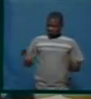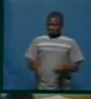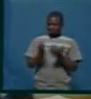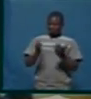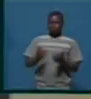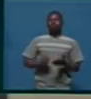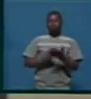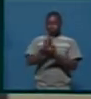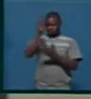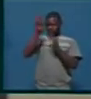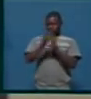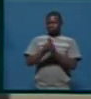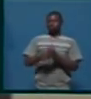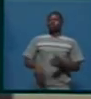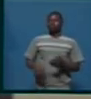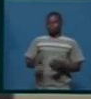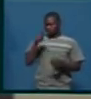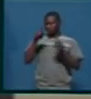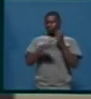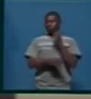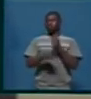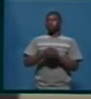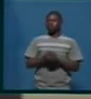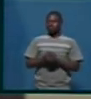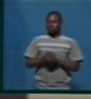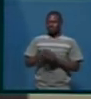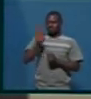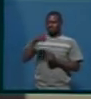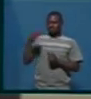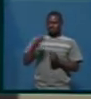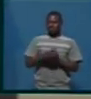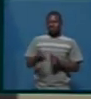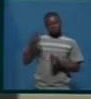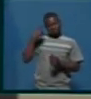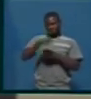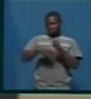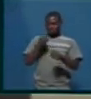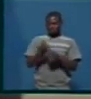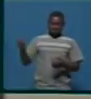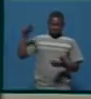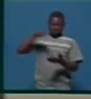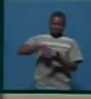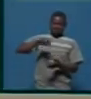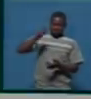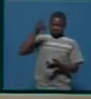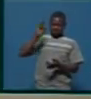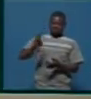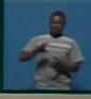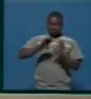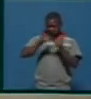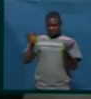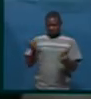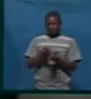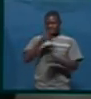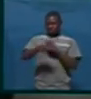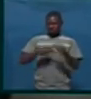Faso. À cette deuxième session de l'année 2017 du Comité national de pilotage des pôles de